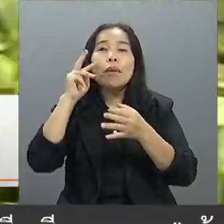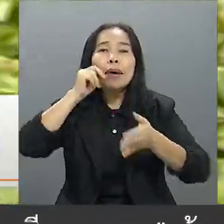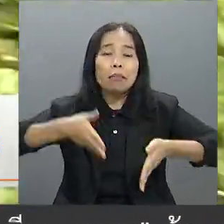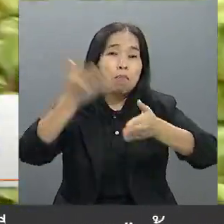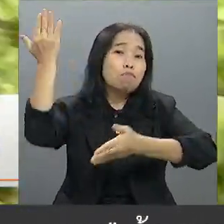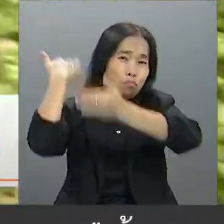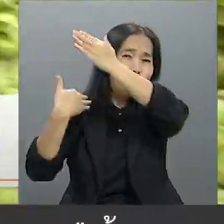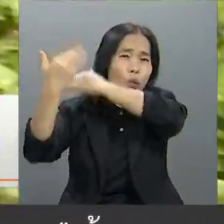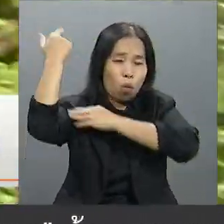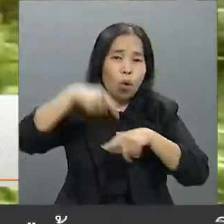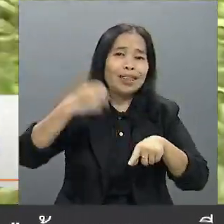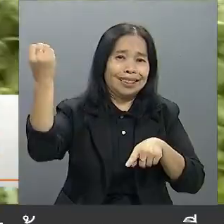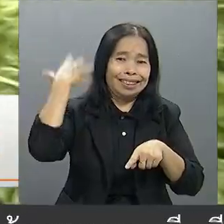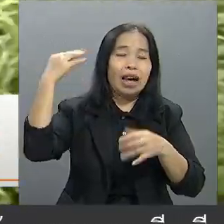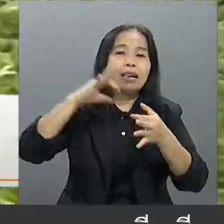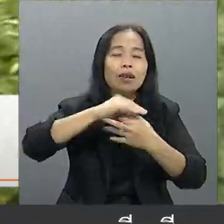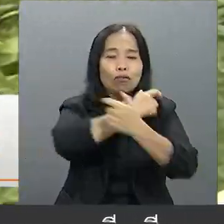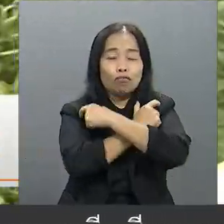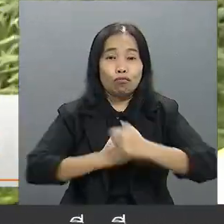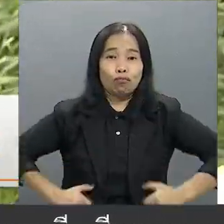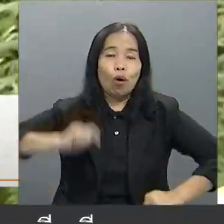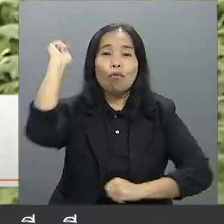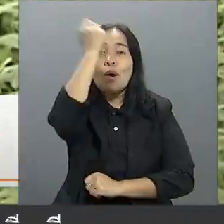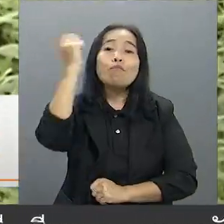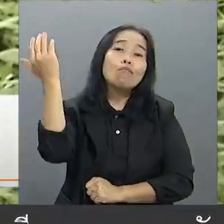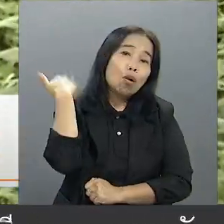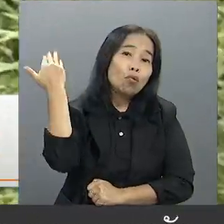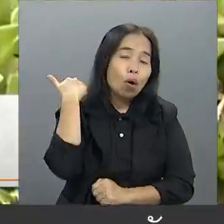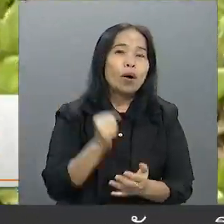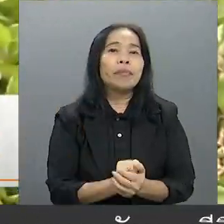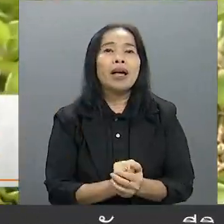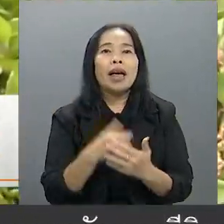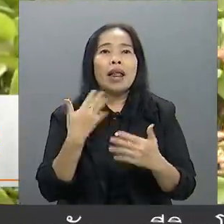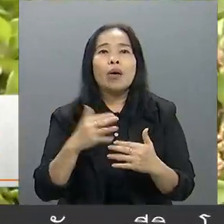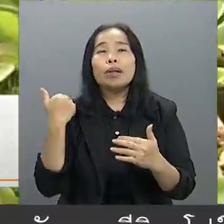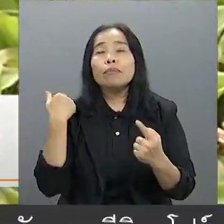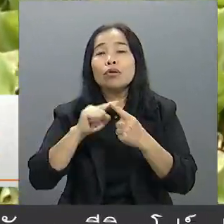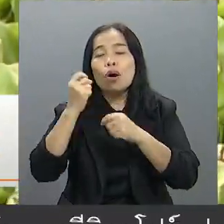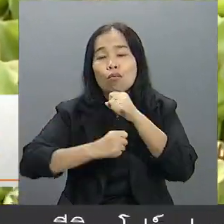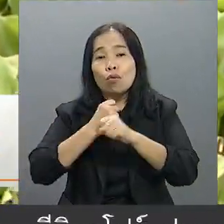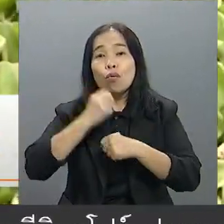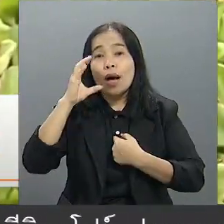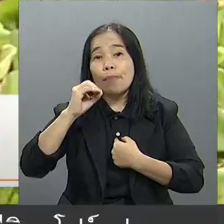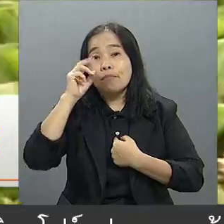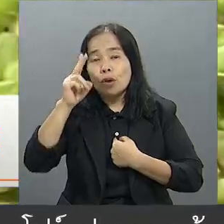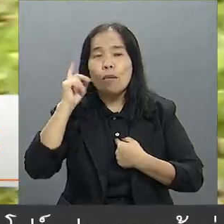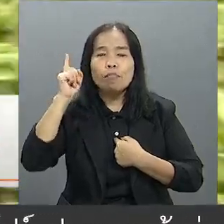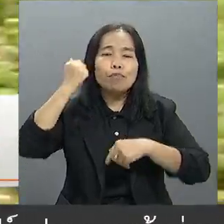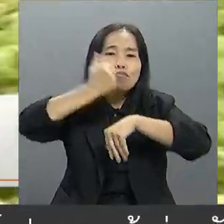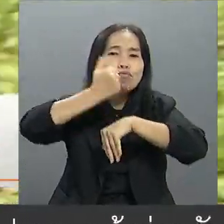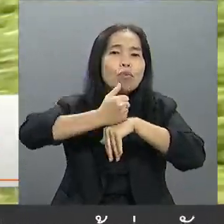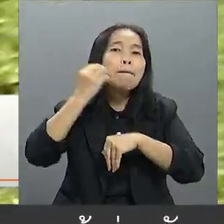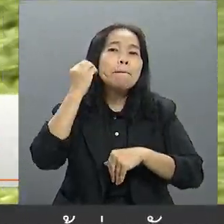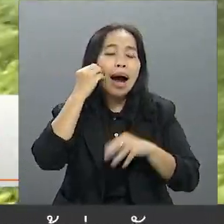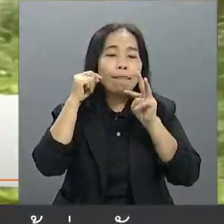สมเด็จพระนารายณ์มหาราชกันเลยทีเดียวนายยันยงโกทันอายุ52ปีเป็นผู้ใหญ่บ้านหมู่ที่1ตำบลมหาส